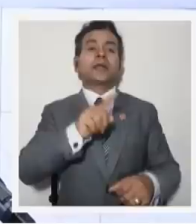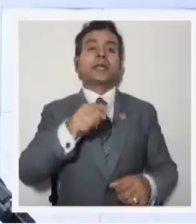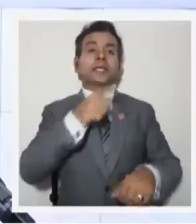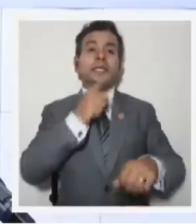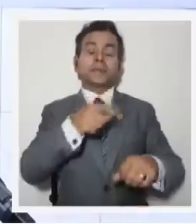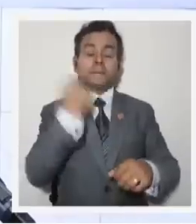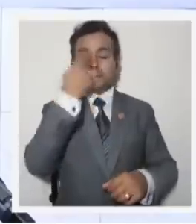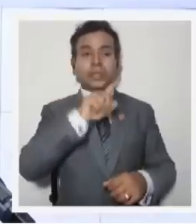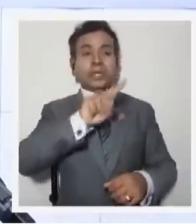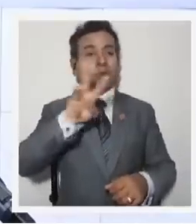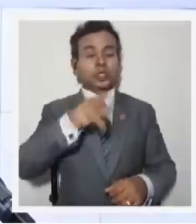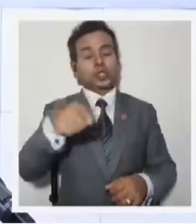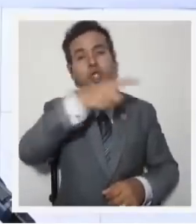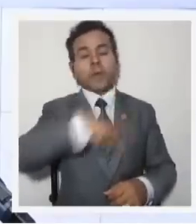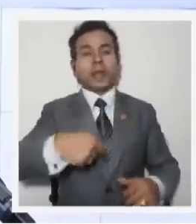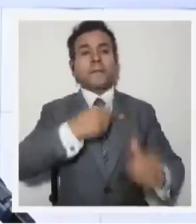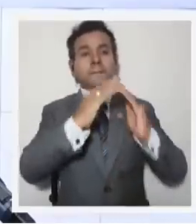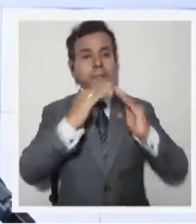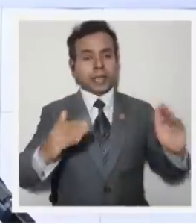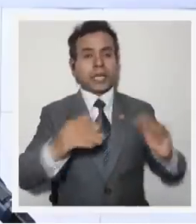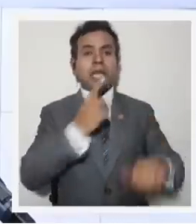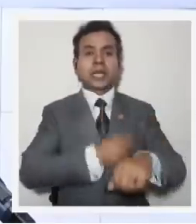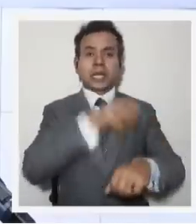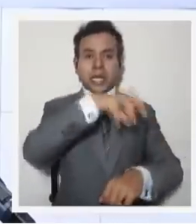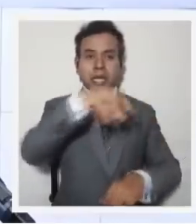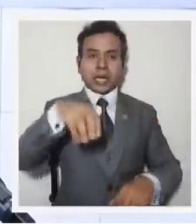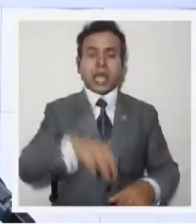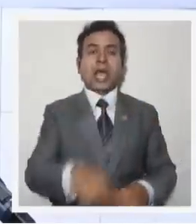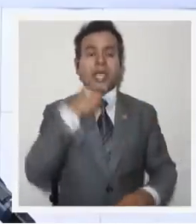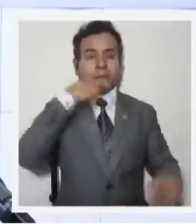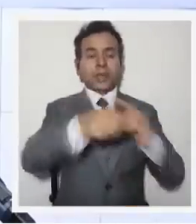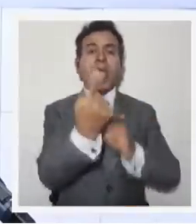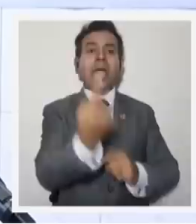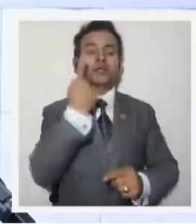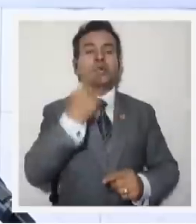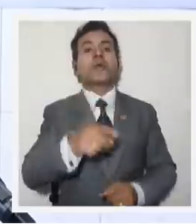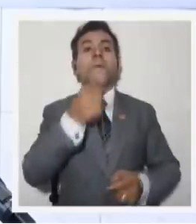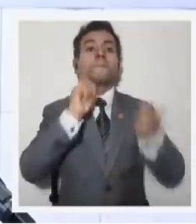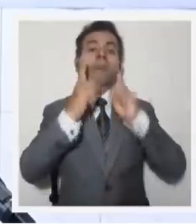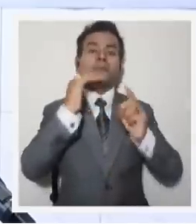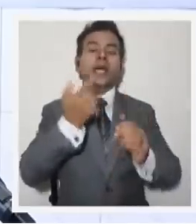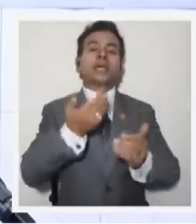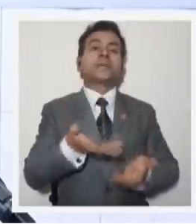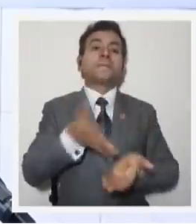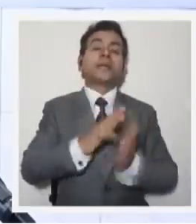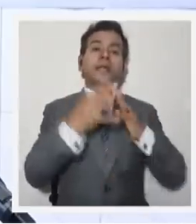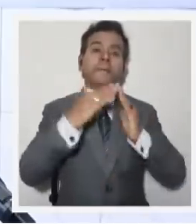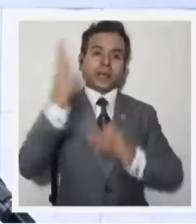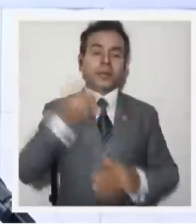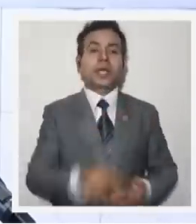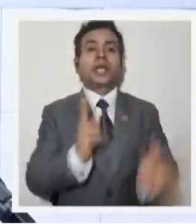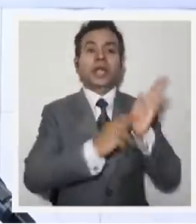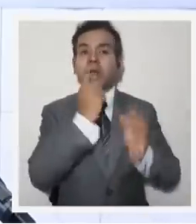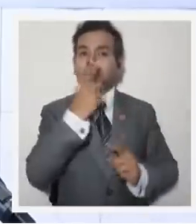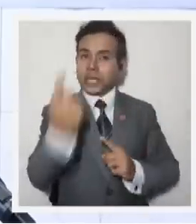এদের 13 জন মৃত্যুবরণ করেছেন এবং 13 জনের মধ্যে সবারই ঠিকানা ঢাকারই, তবে একজনের ঠিকানা আছে পাবনার,